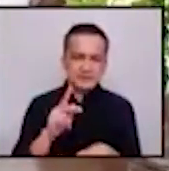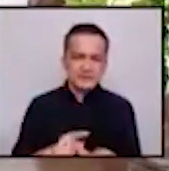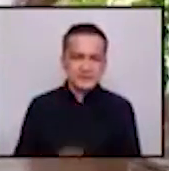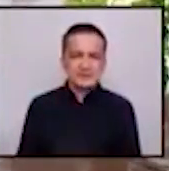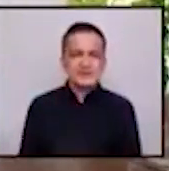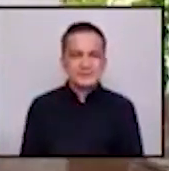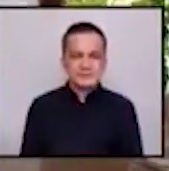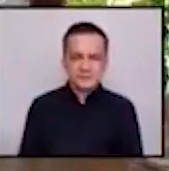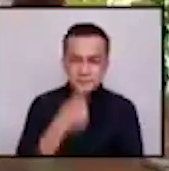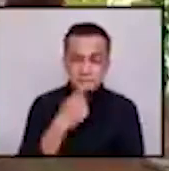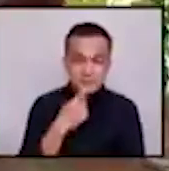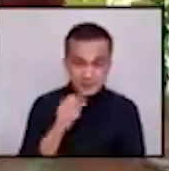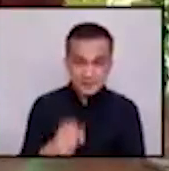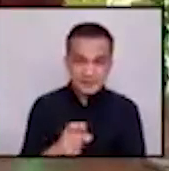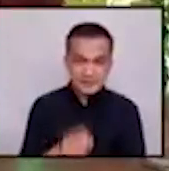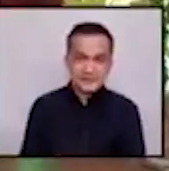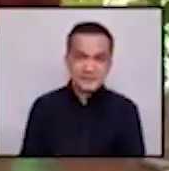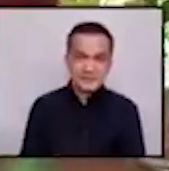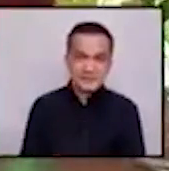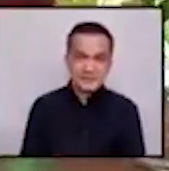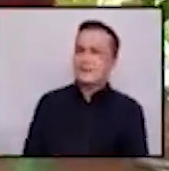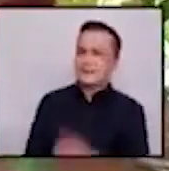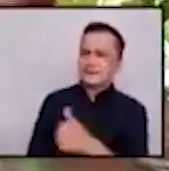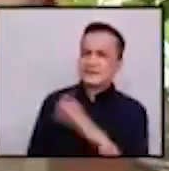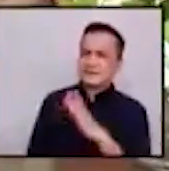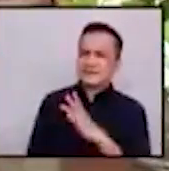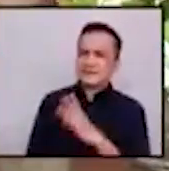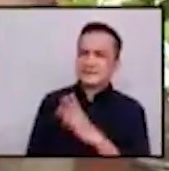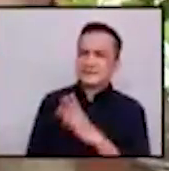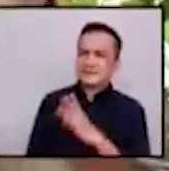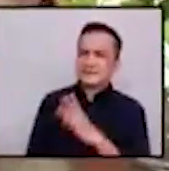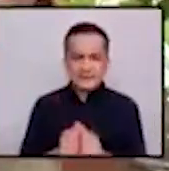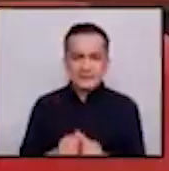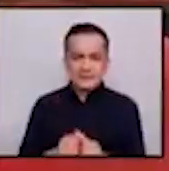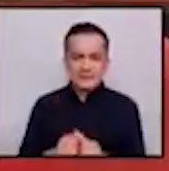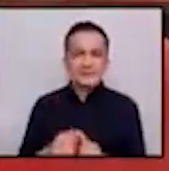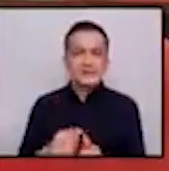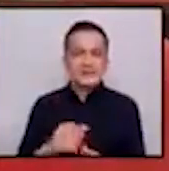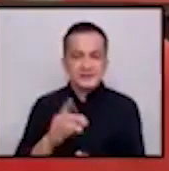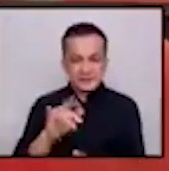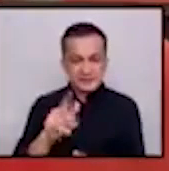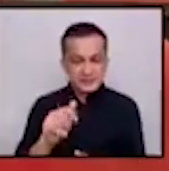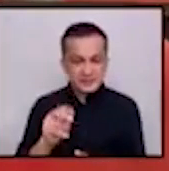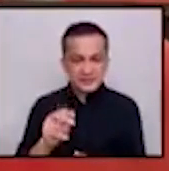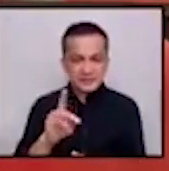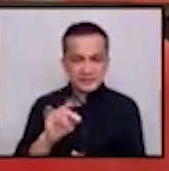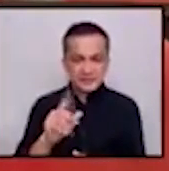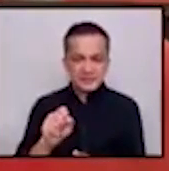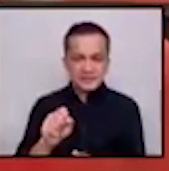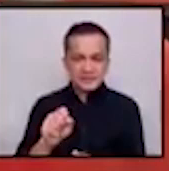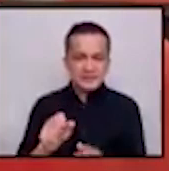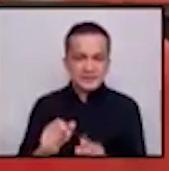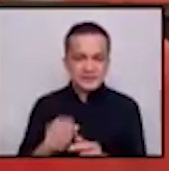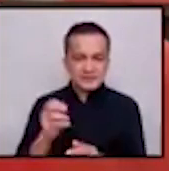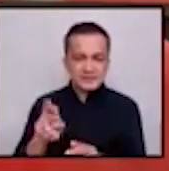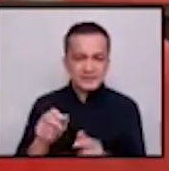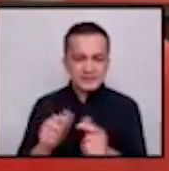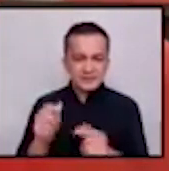Kaya? Sige. Sige. Wow, muli po, ang kinakasama ngayon, si Kristzan De Los Santos, ang Mr. Gang International